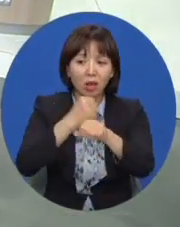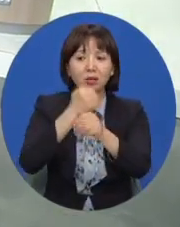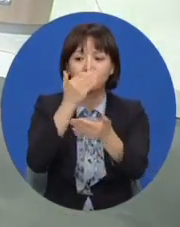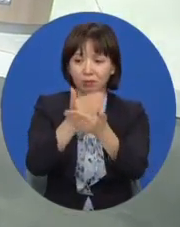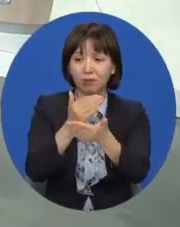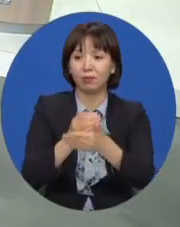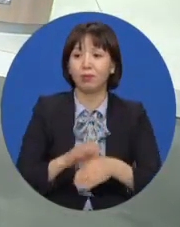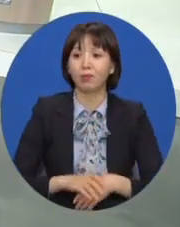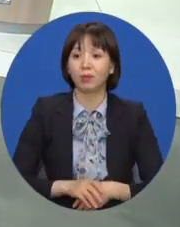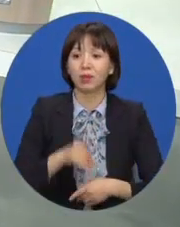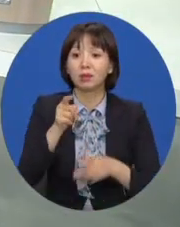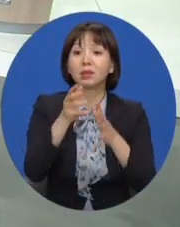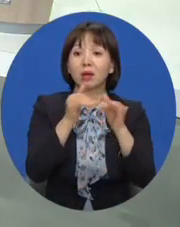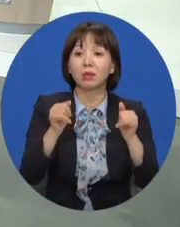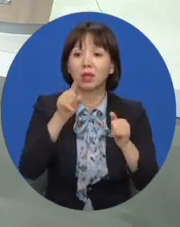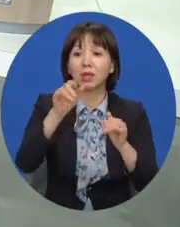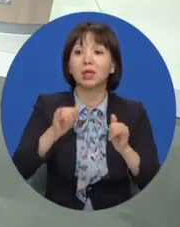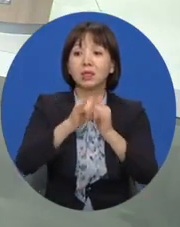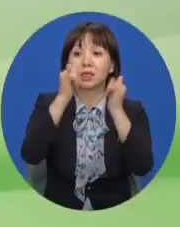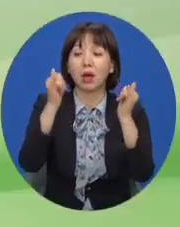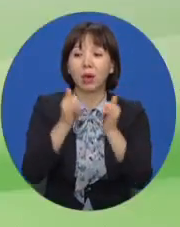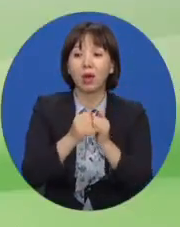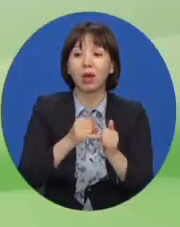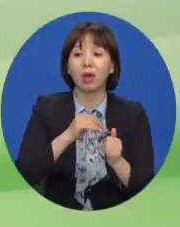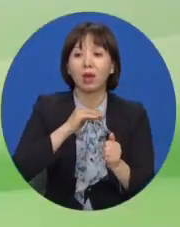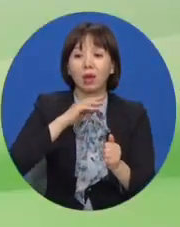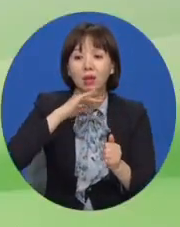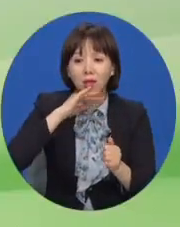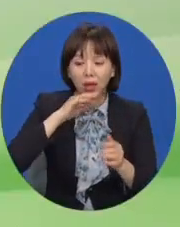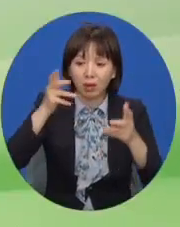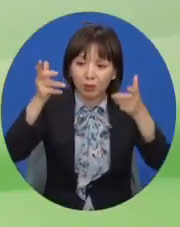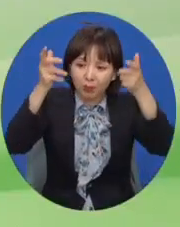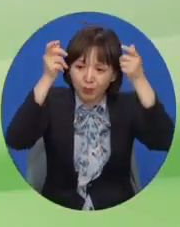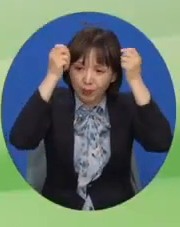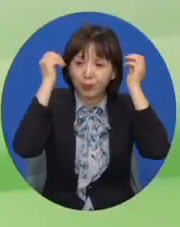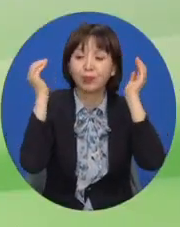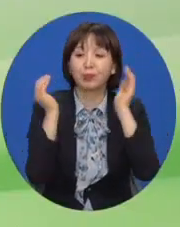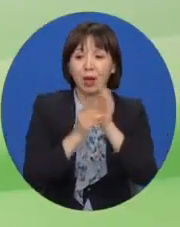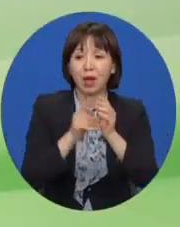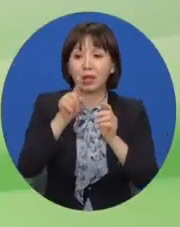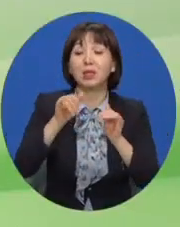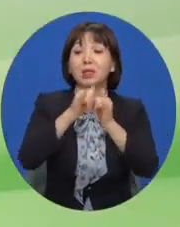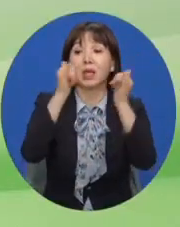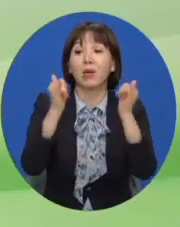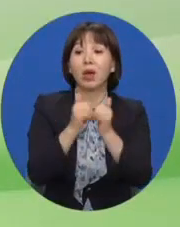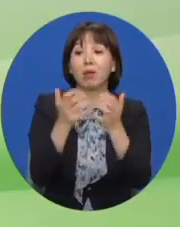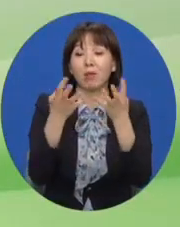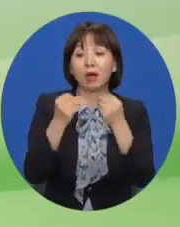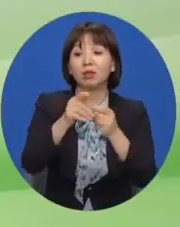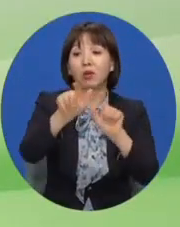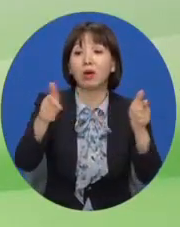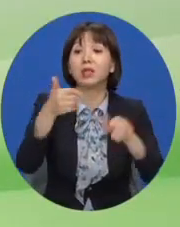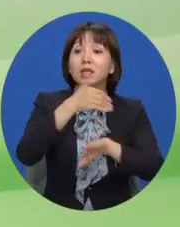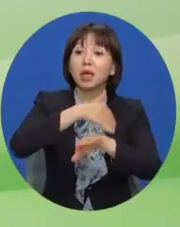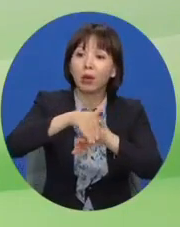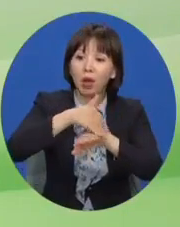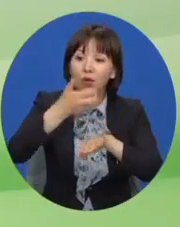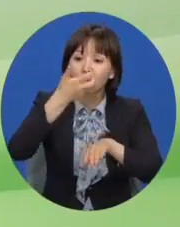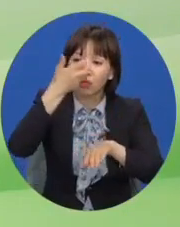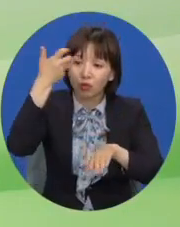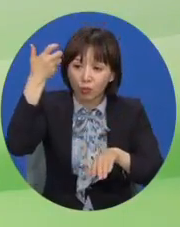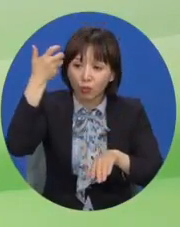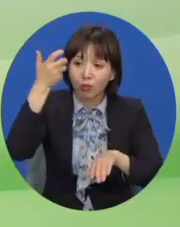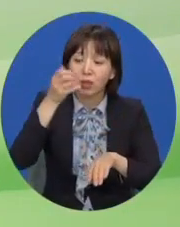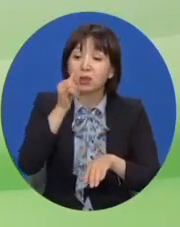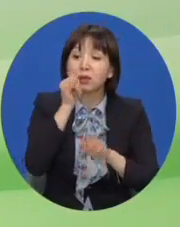그분들에게는 이 사회의 경륜을 가진 분으로서 지혜와 이 사회의 많은 여러 가지 계획을 꿈을 가지고